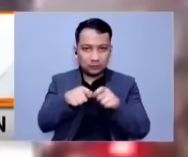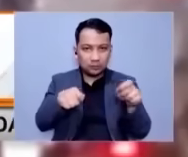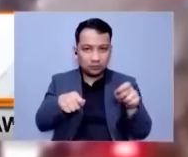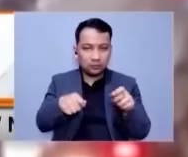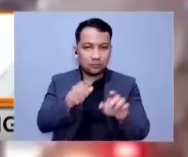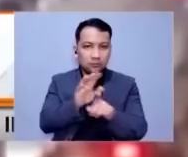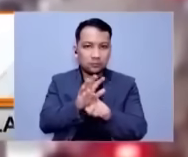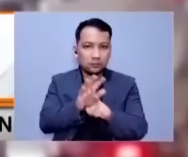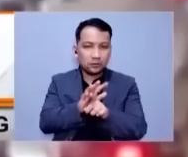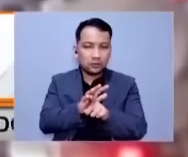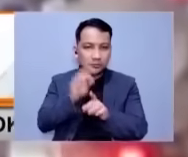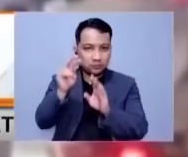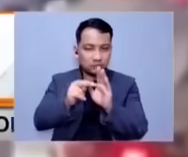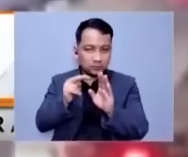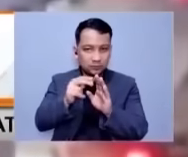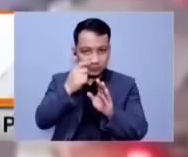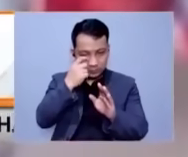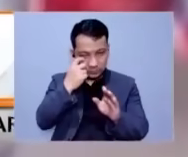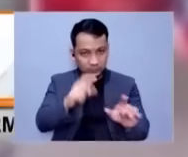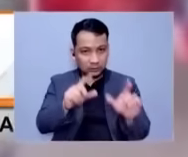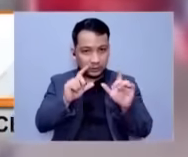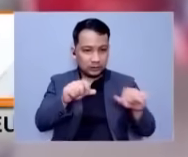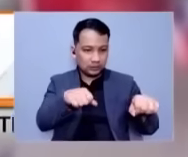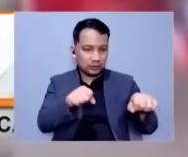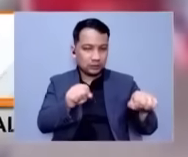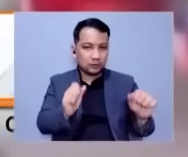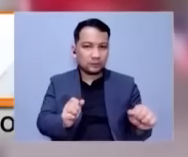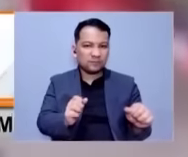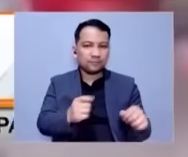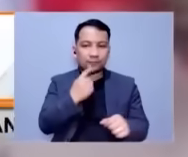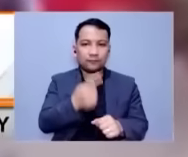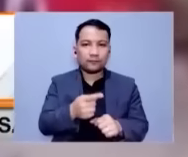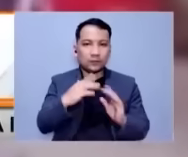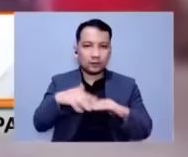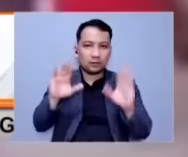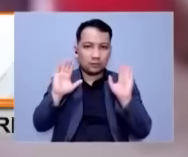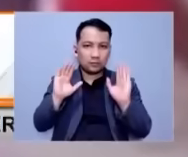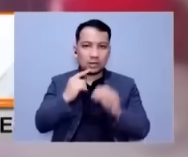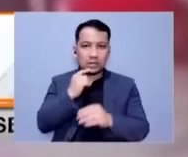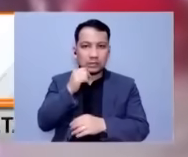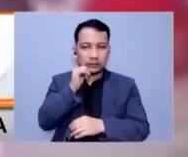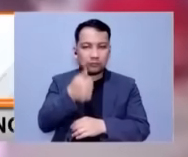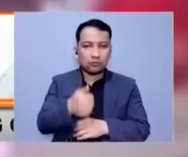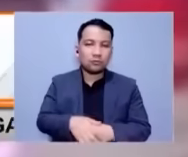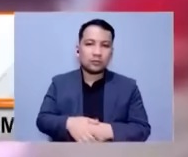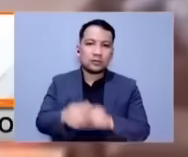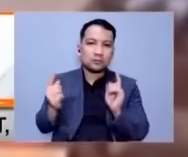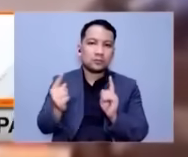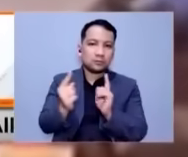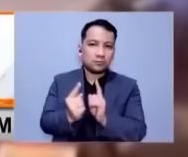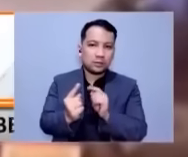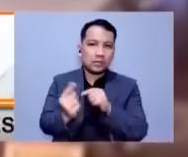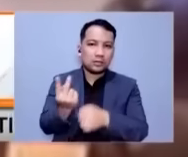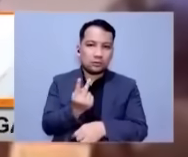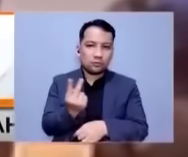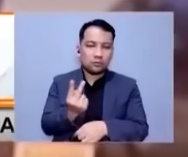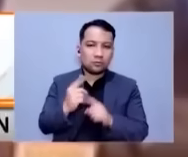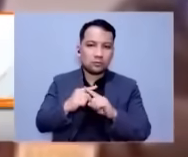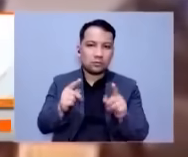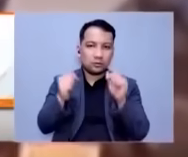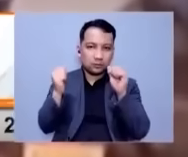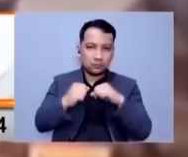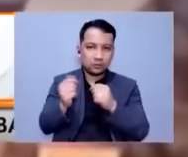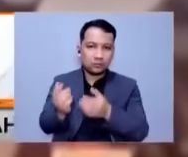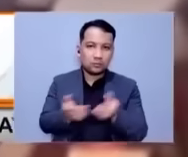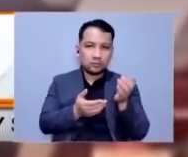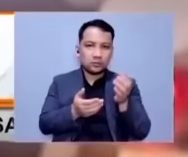video, natunto ng police ang rider at nakumbinsing sumuko kinabukasan. Nagkita raw sa presinto ang dalawa, pero nagkasundong dalhin sa korte